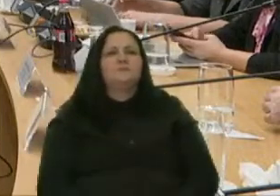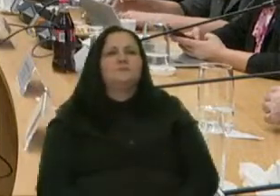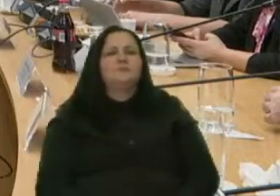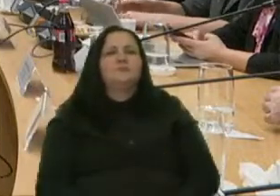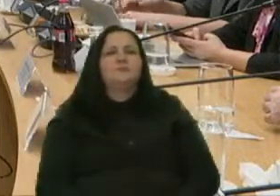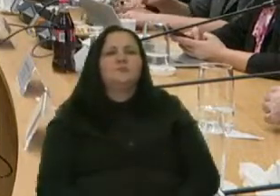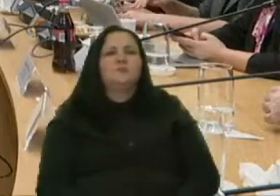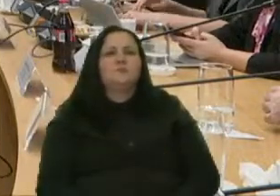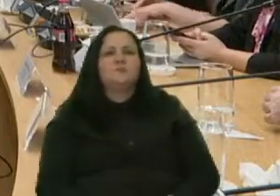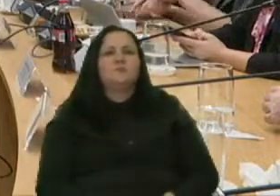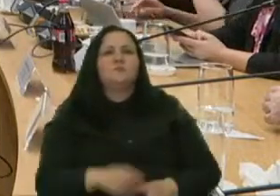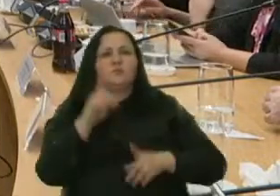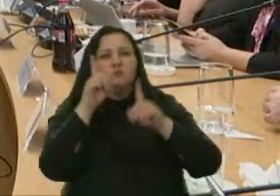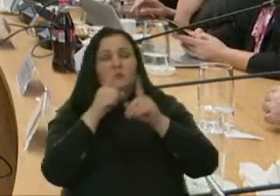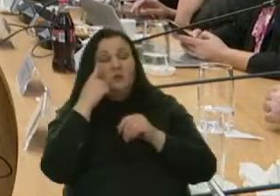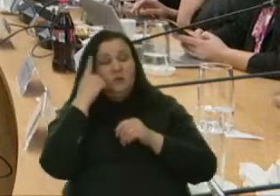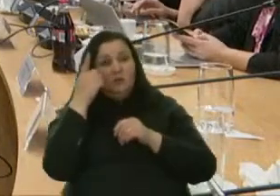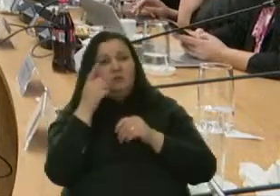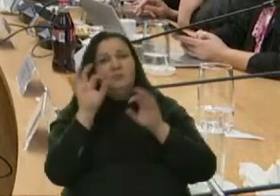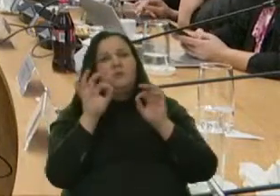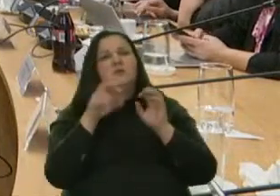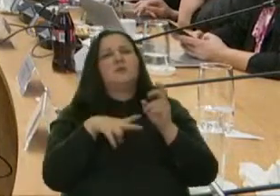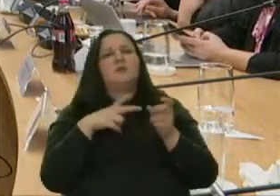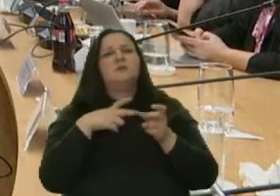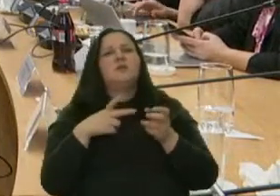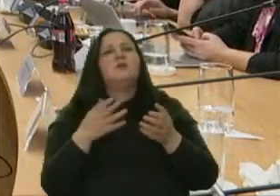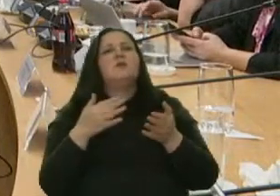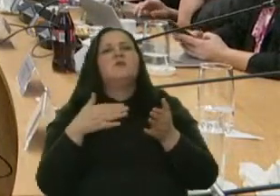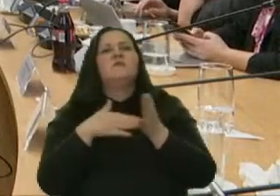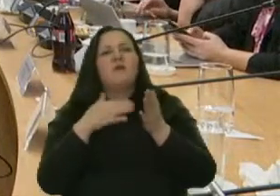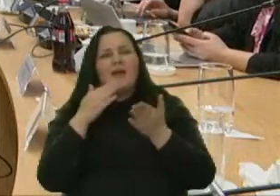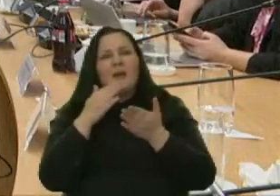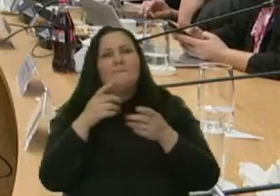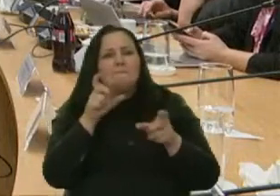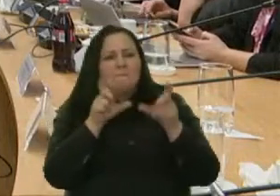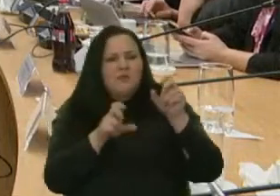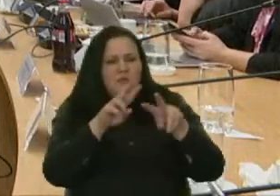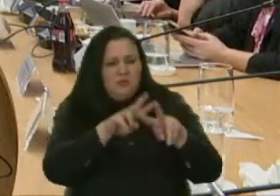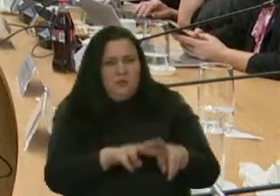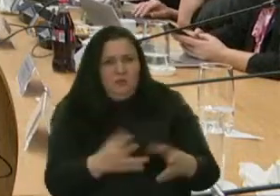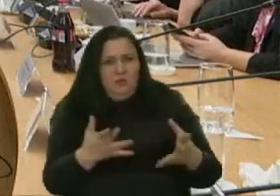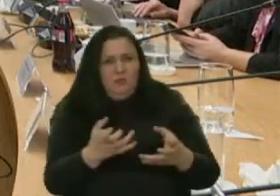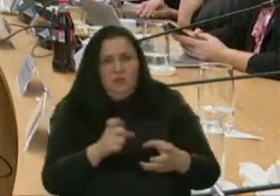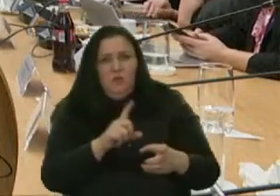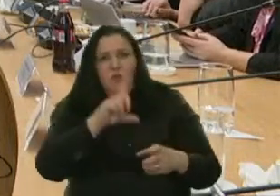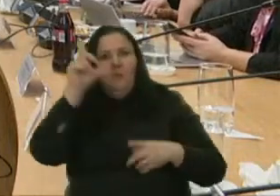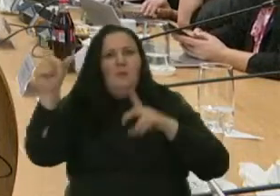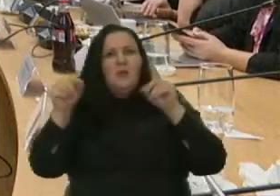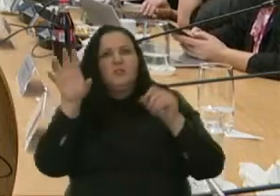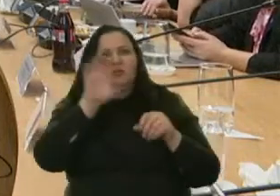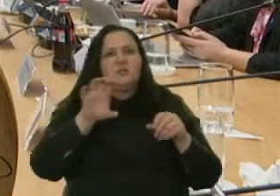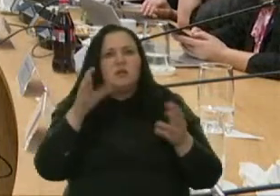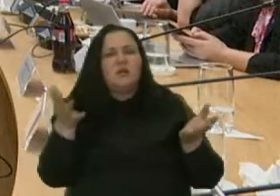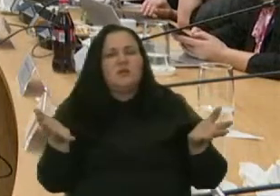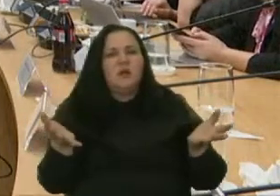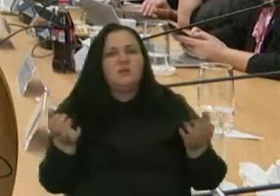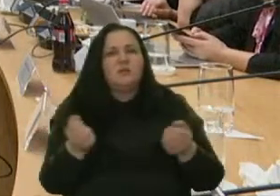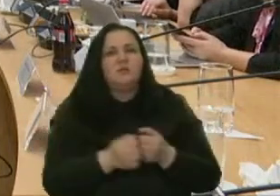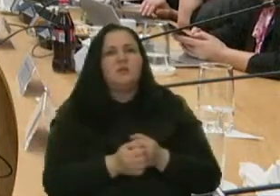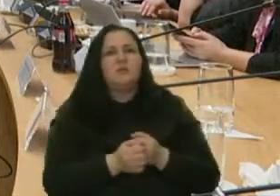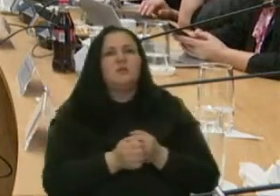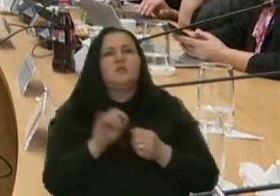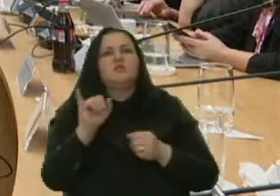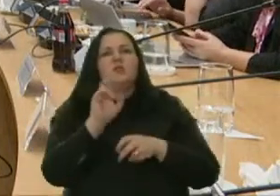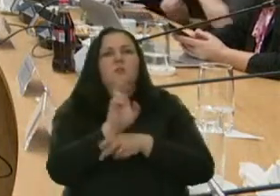Obiectivul pentru că știți bine că avem nevoie de personalul acesta să ne rămână acasă pentru că altfel pleacă și ăsta în străinătate și ce facem Nu știu cu c mai ne